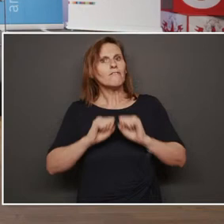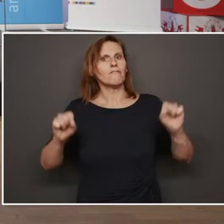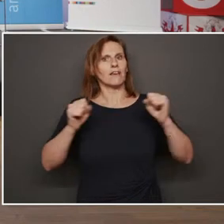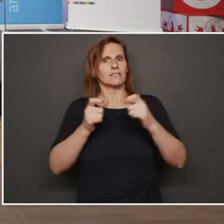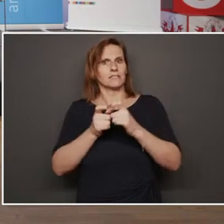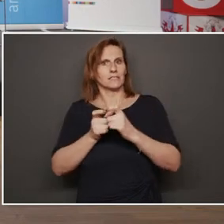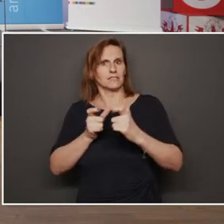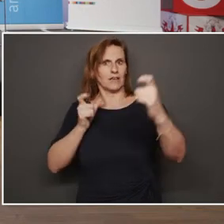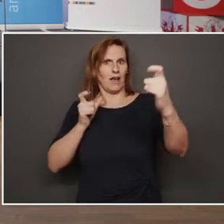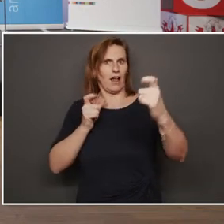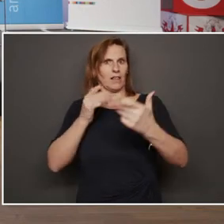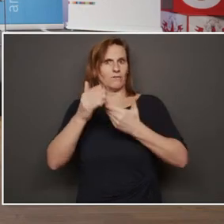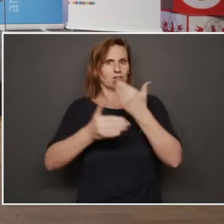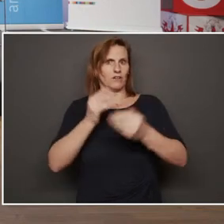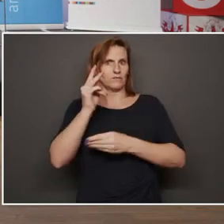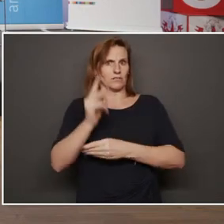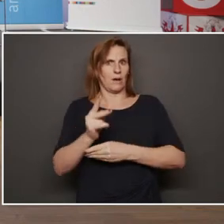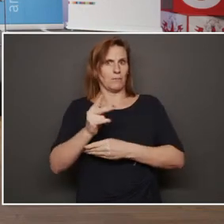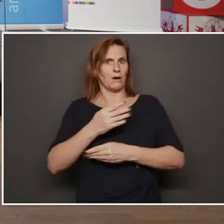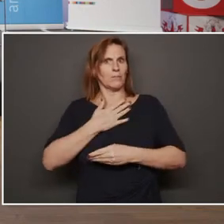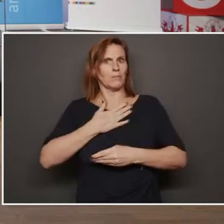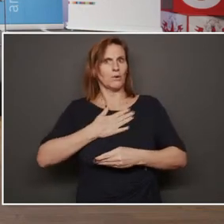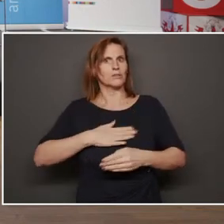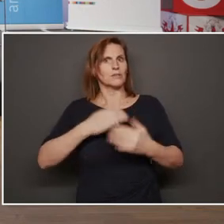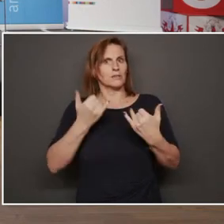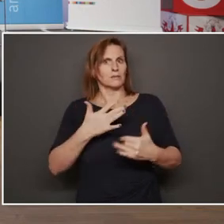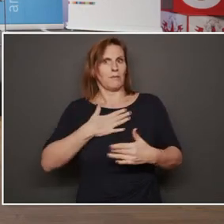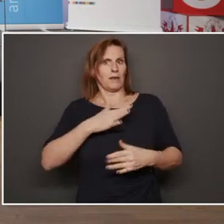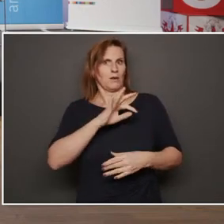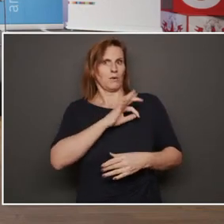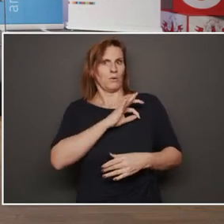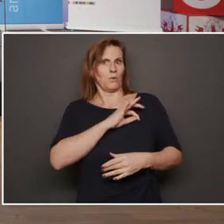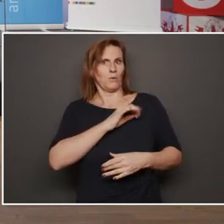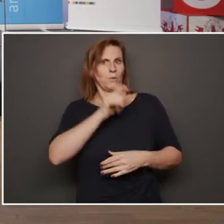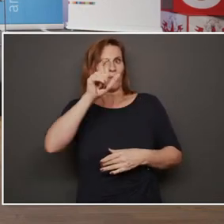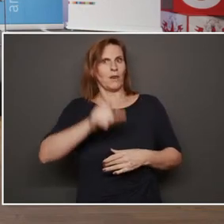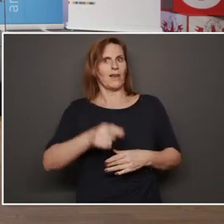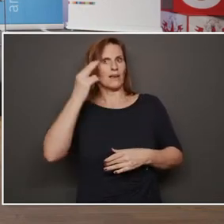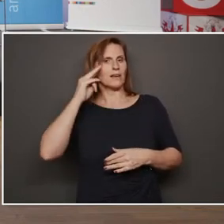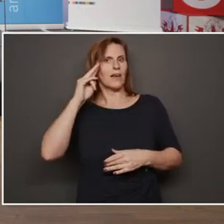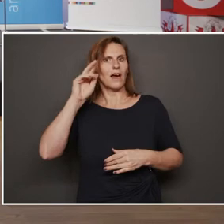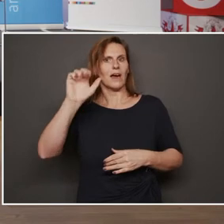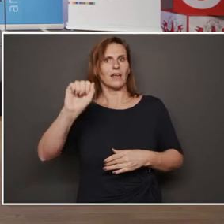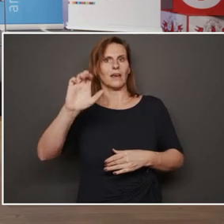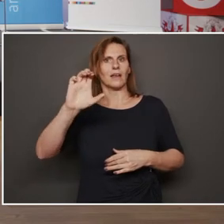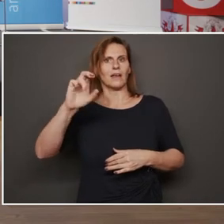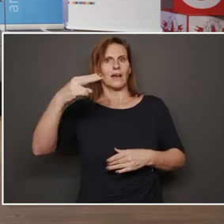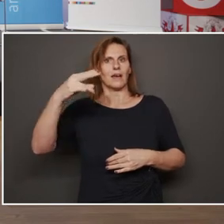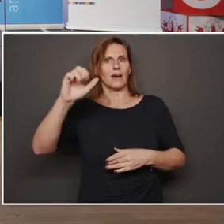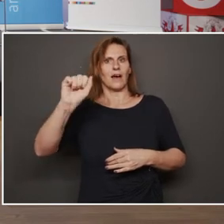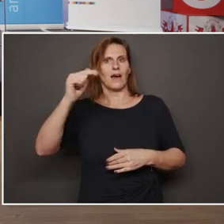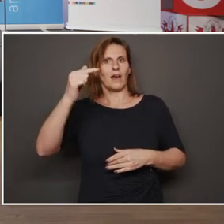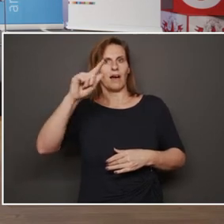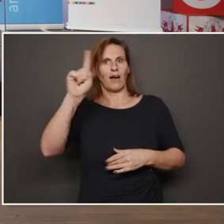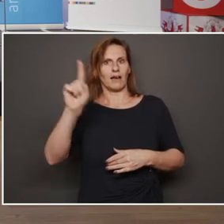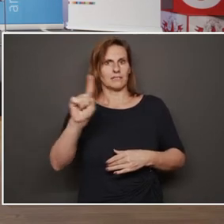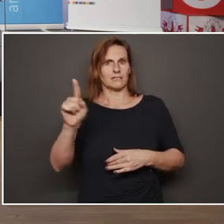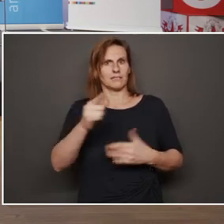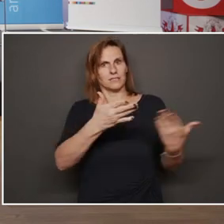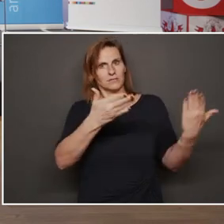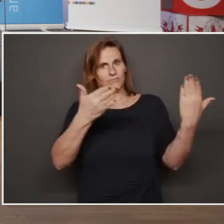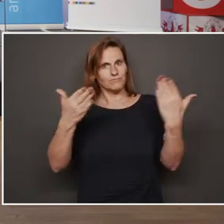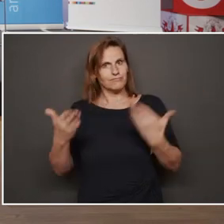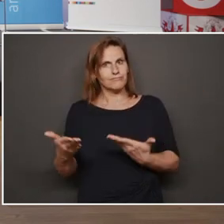der Wirtschaftskammer und ich darf jetzt meinen Kollegen Bernhard Achatz zu mir auf die Bühne